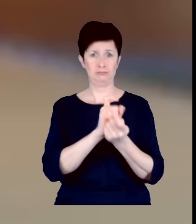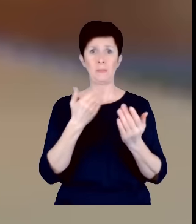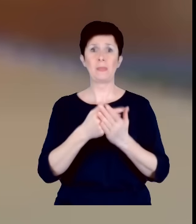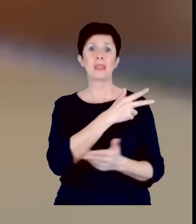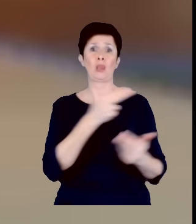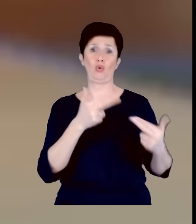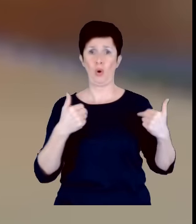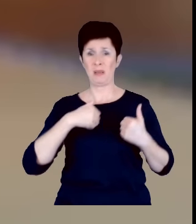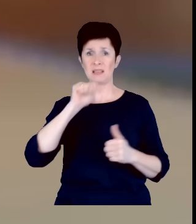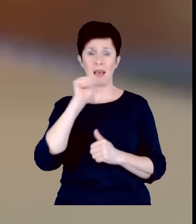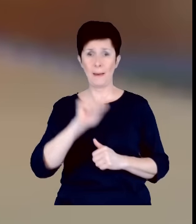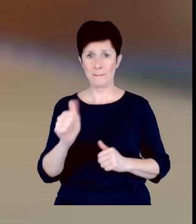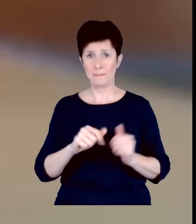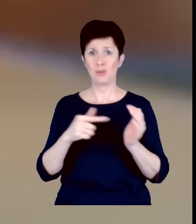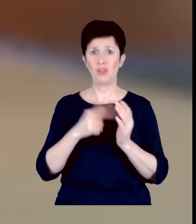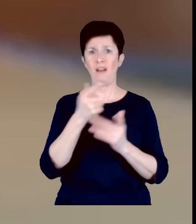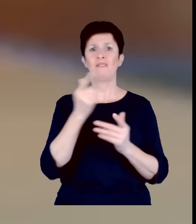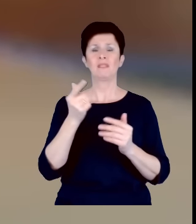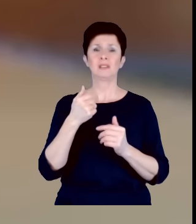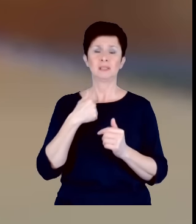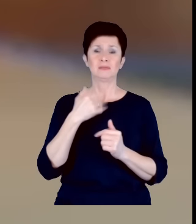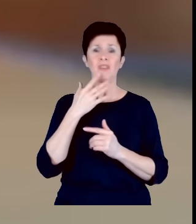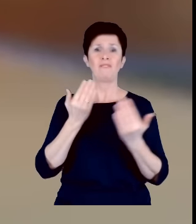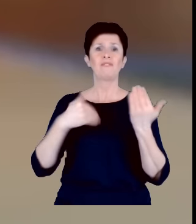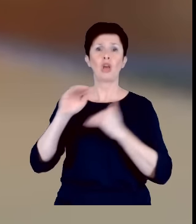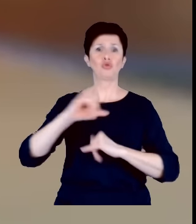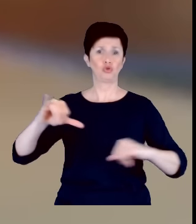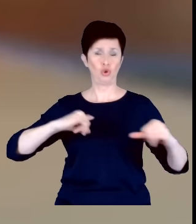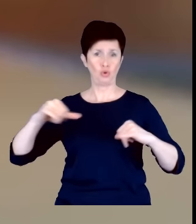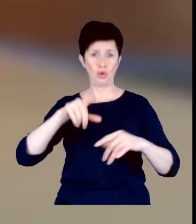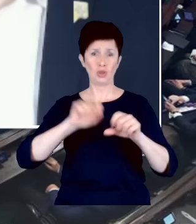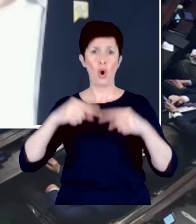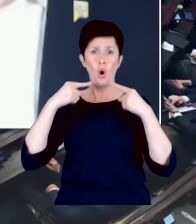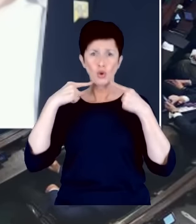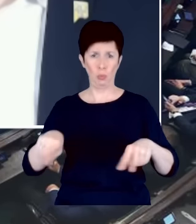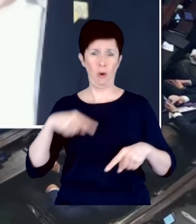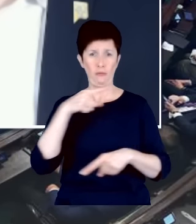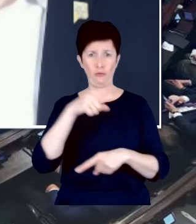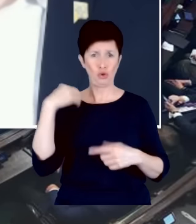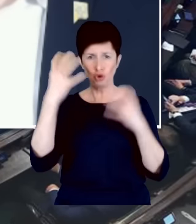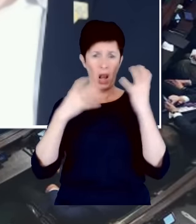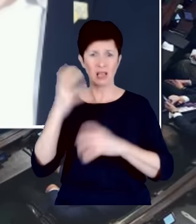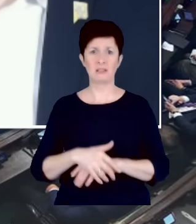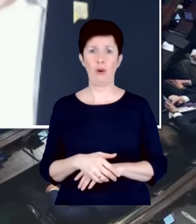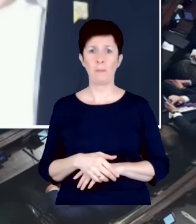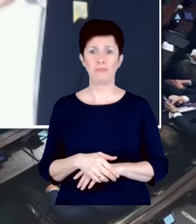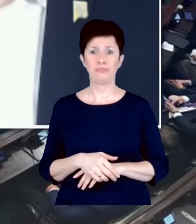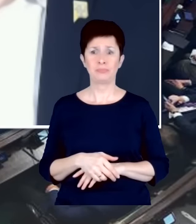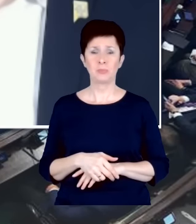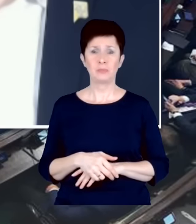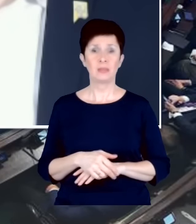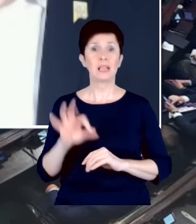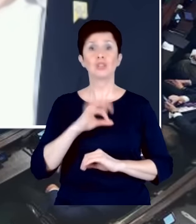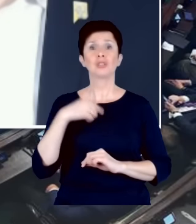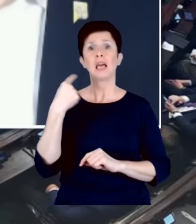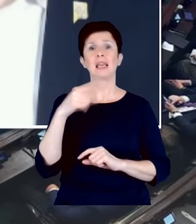tutaj o większości rządzącej, jest odpowiedzialny za to szaleństwo. I jeszcze jedno sprostowanie, właściwie uzupełnienie, jeżeli mogę sobie na to